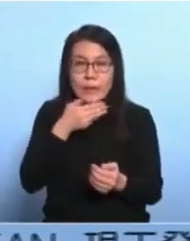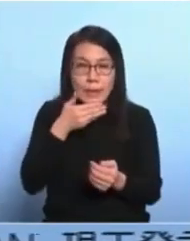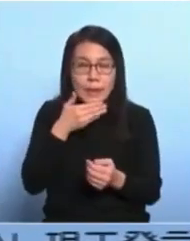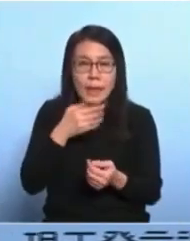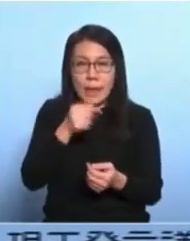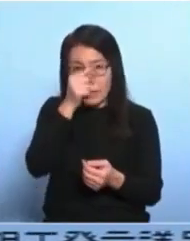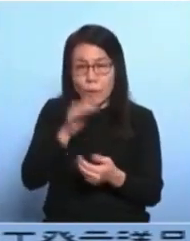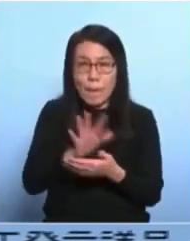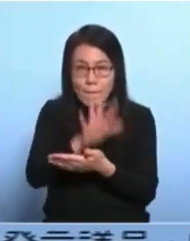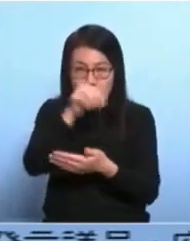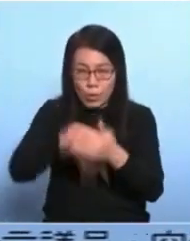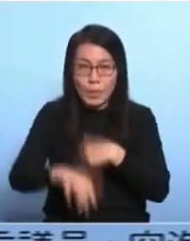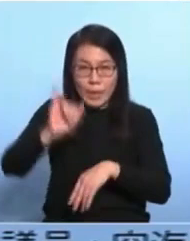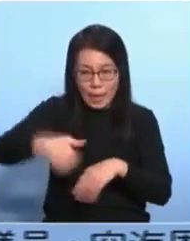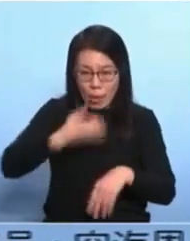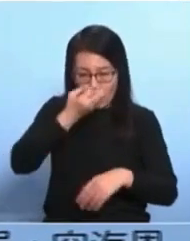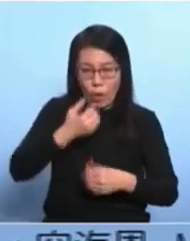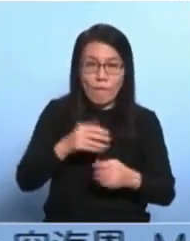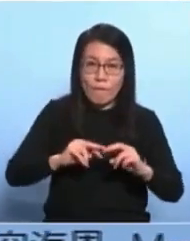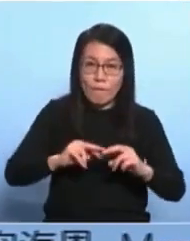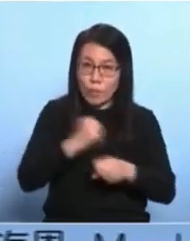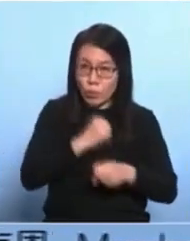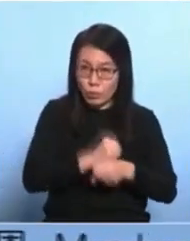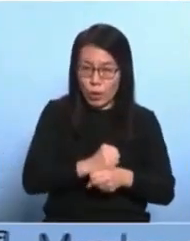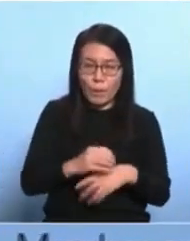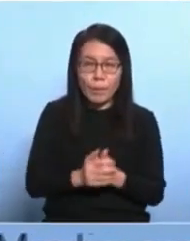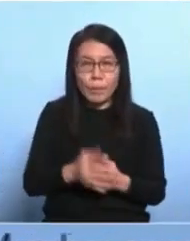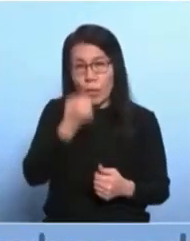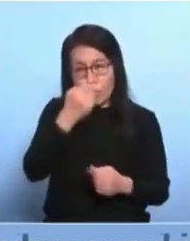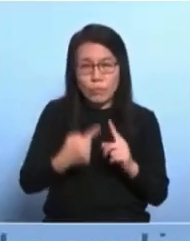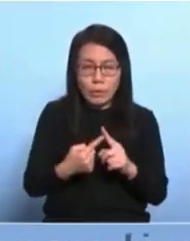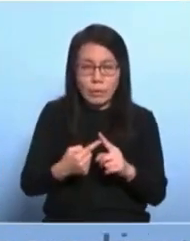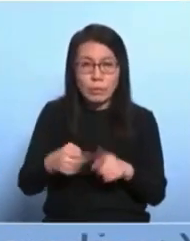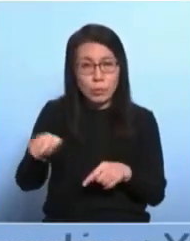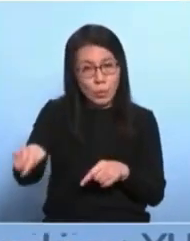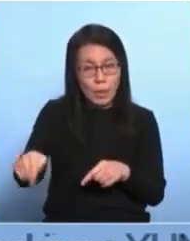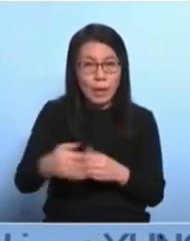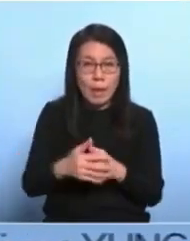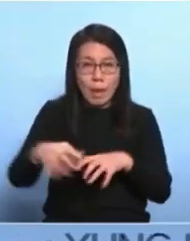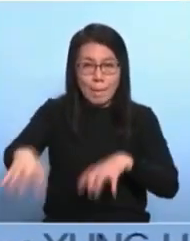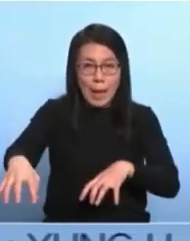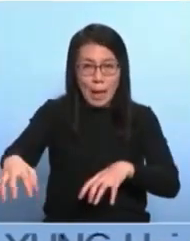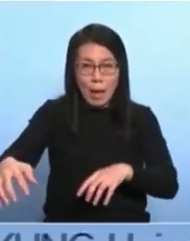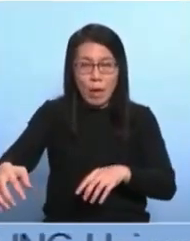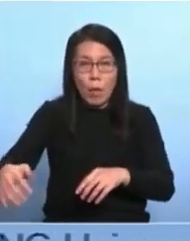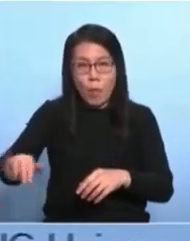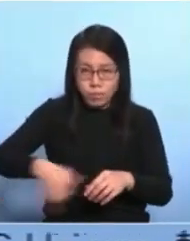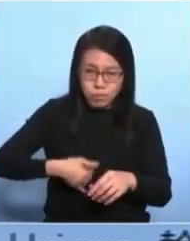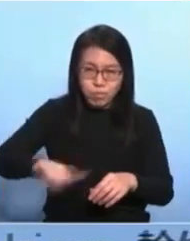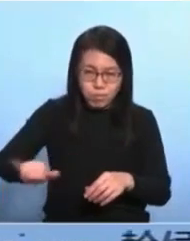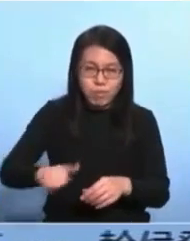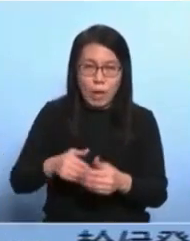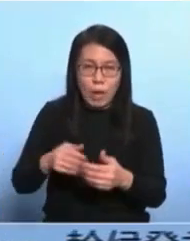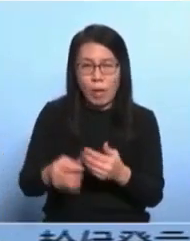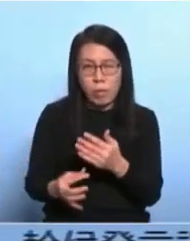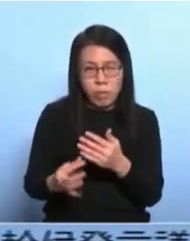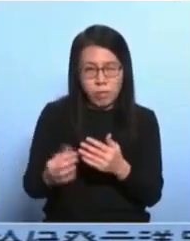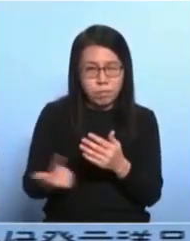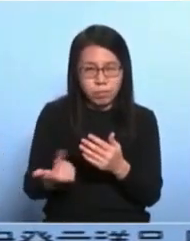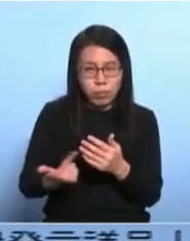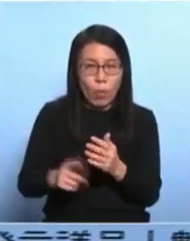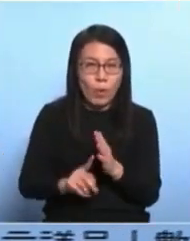五年之內來香港發展，可見香港人和他們在兩地的流動是潛力很高。就此，